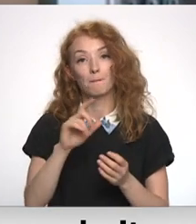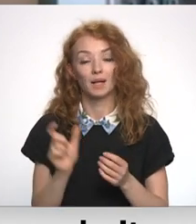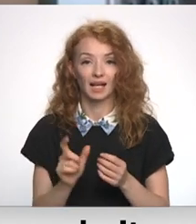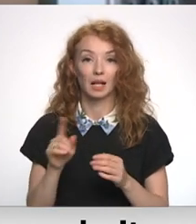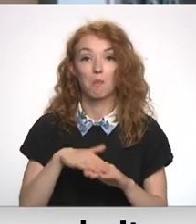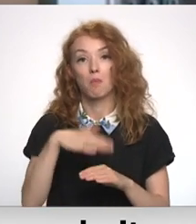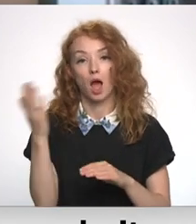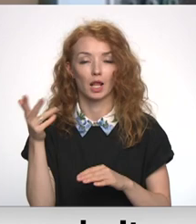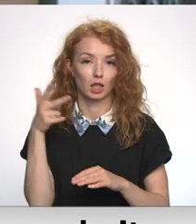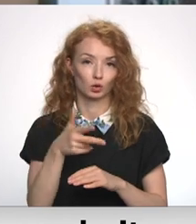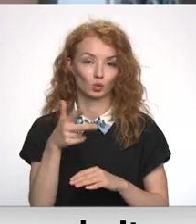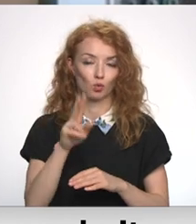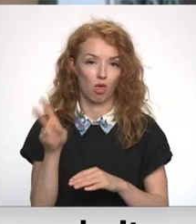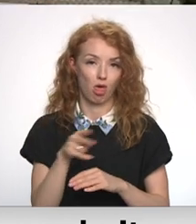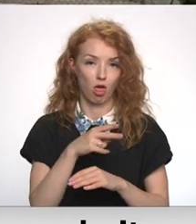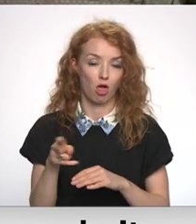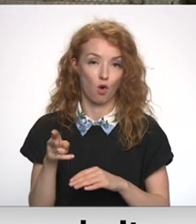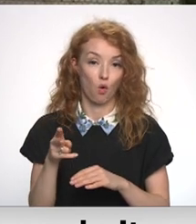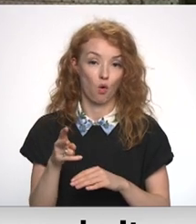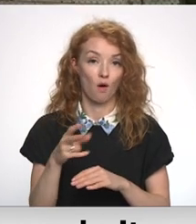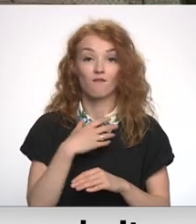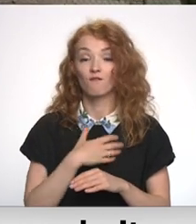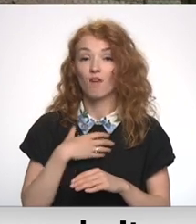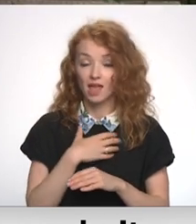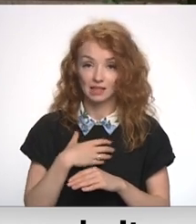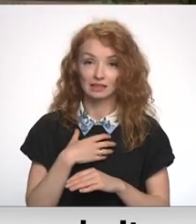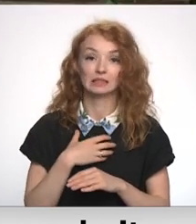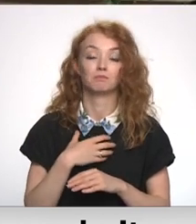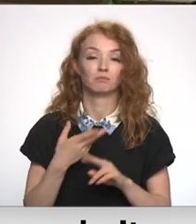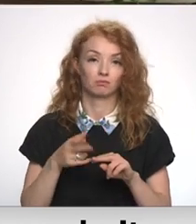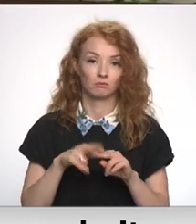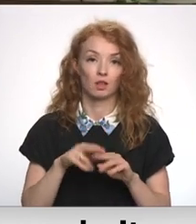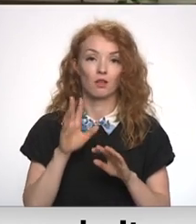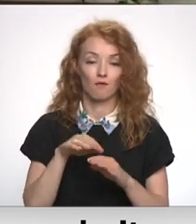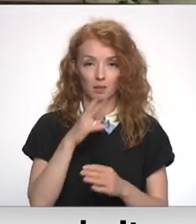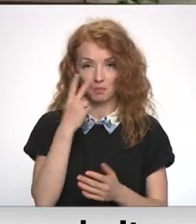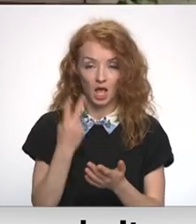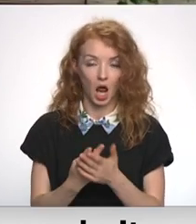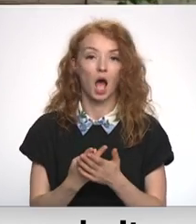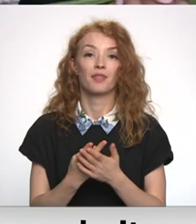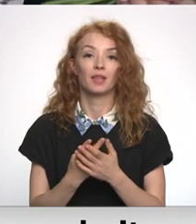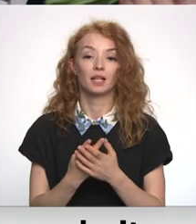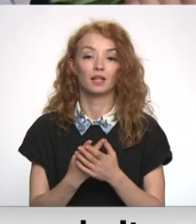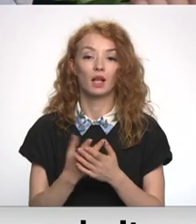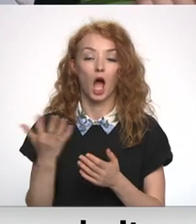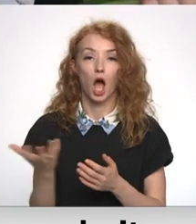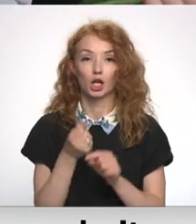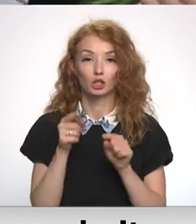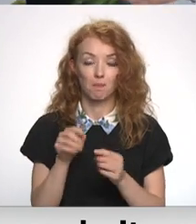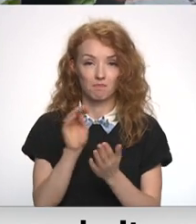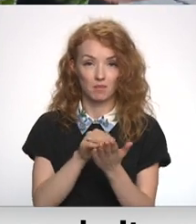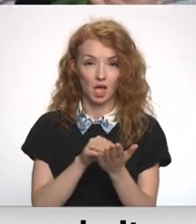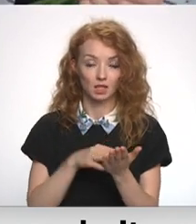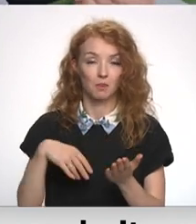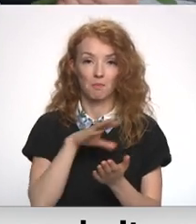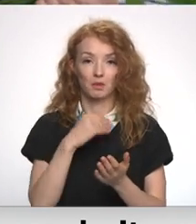pārsniegt šie 3000 eiro slieksnis. Vajadzības gadījumā ir nepieciešams uzrādīt vai pierādīt, Tad ar šiem saviem pierakstiem